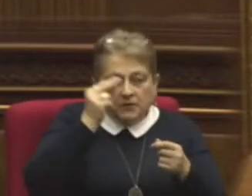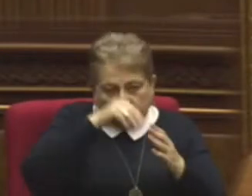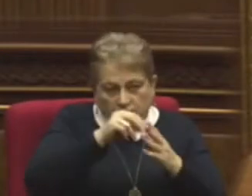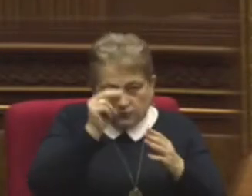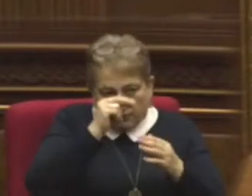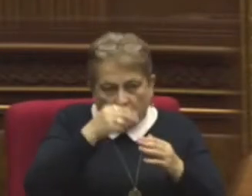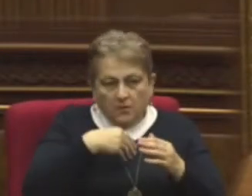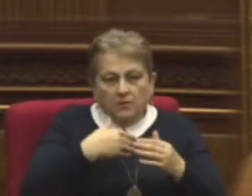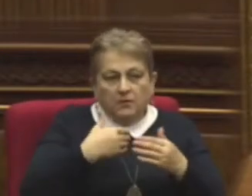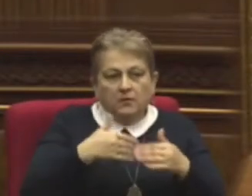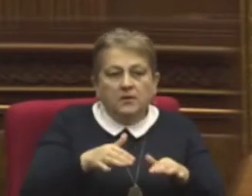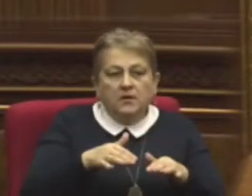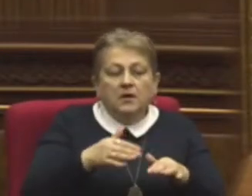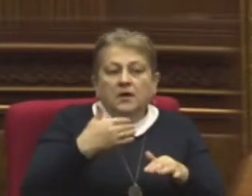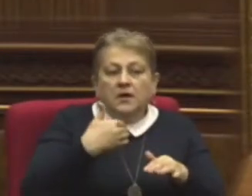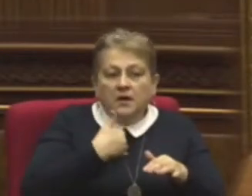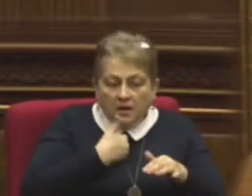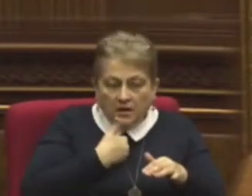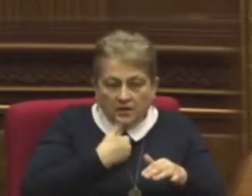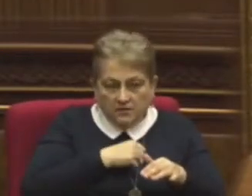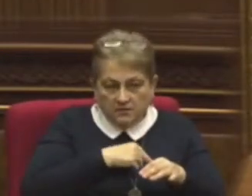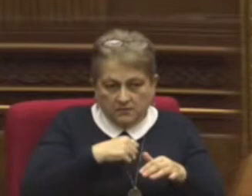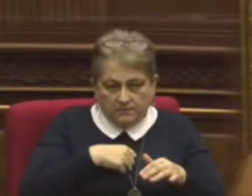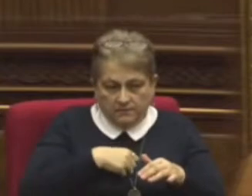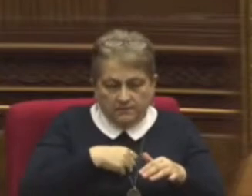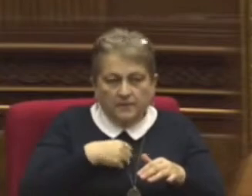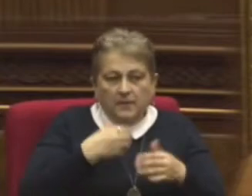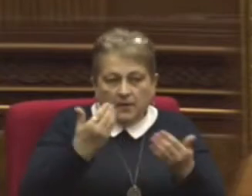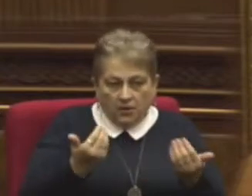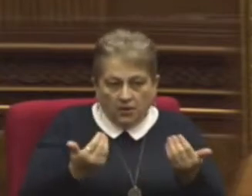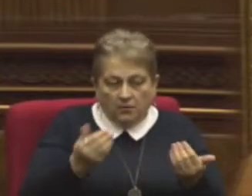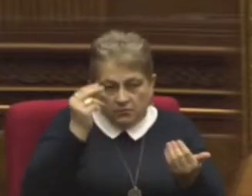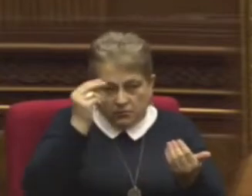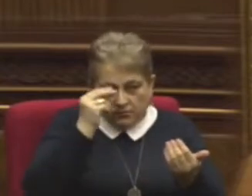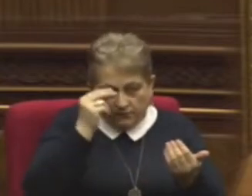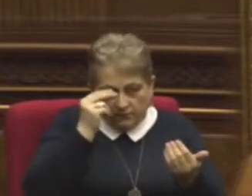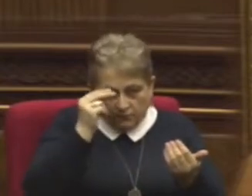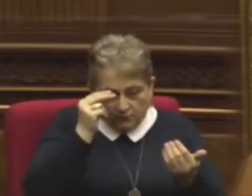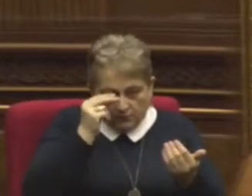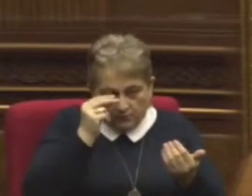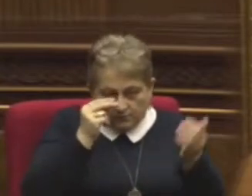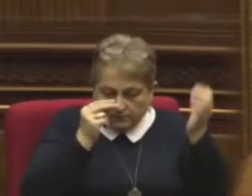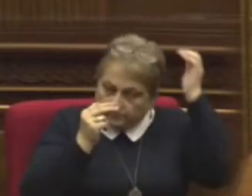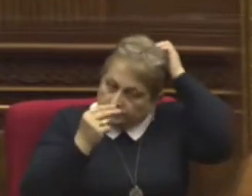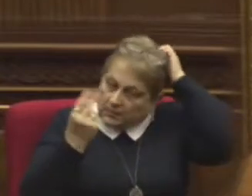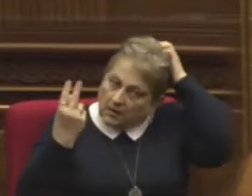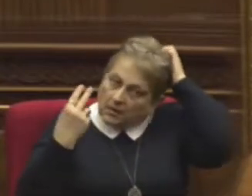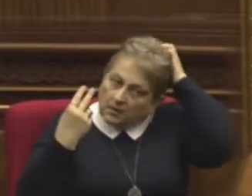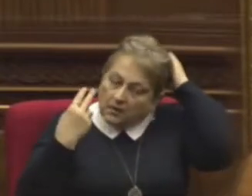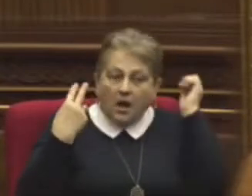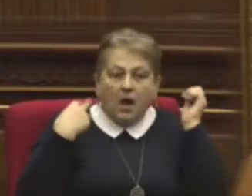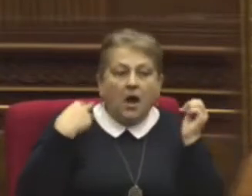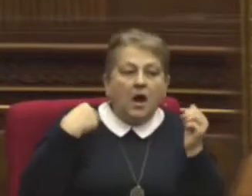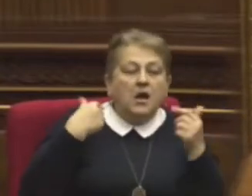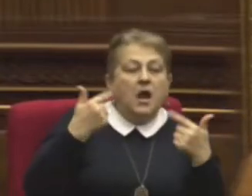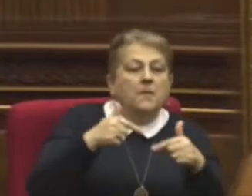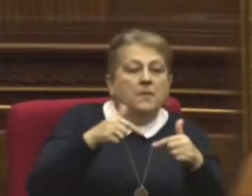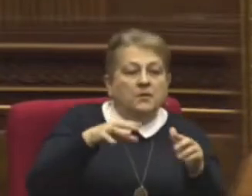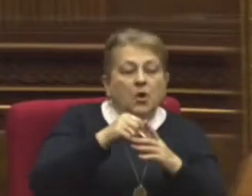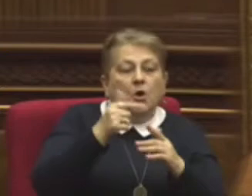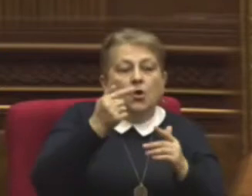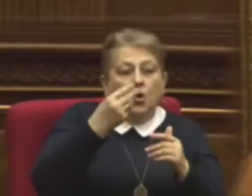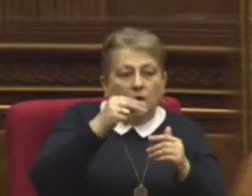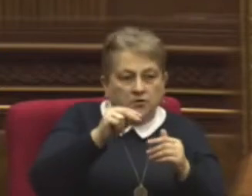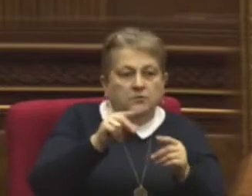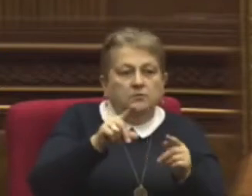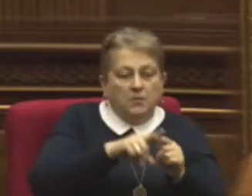եւ գիտական եւ հետազոտական ինստիտուտներ։ Ես հիմա սովորում եմ Անգլիայի համալսական քոլեջում